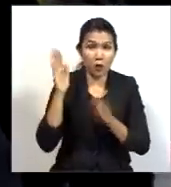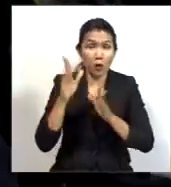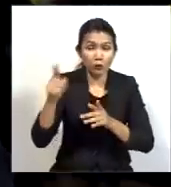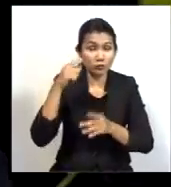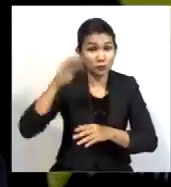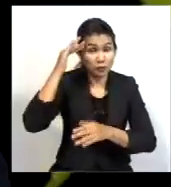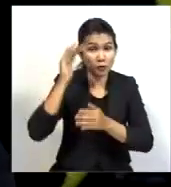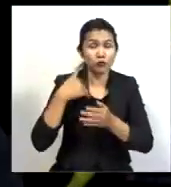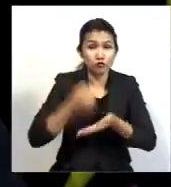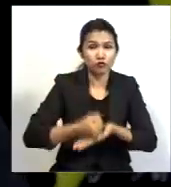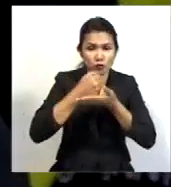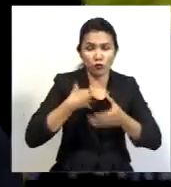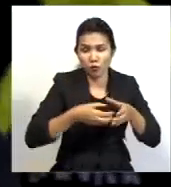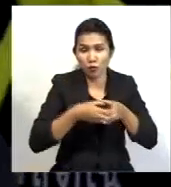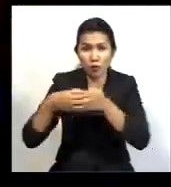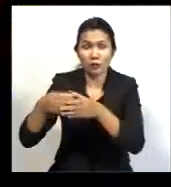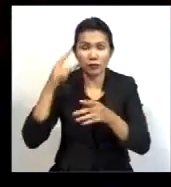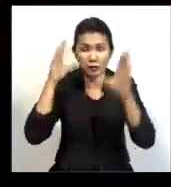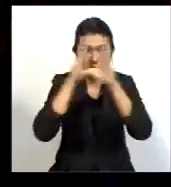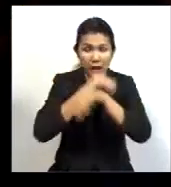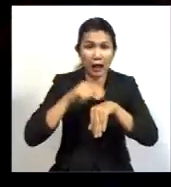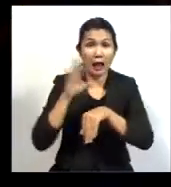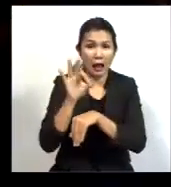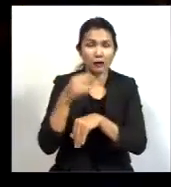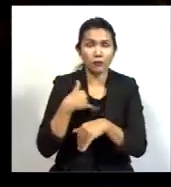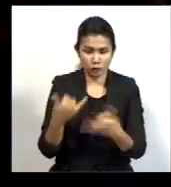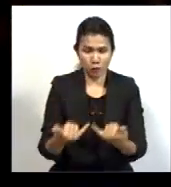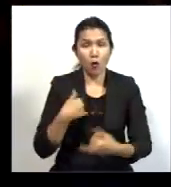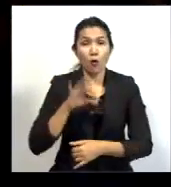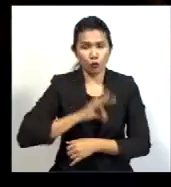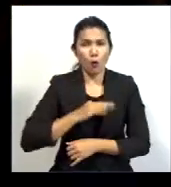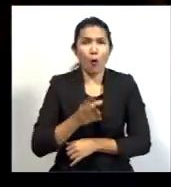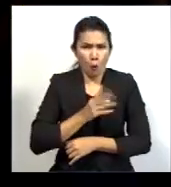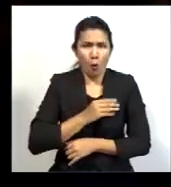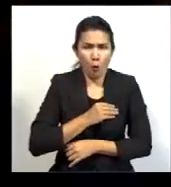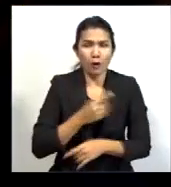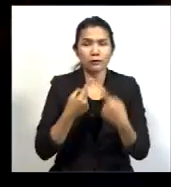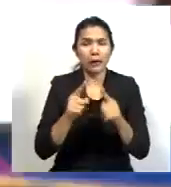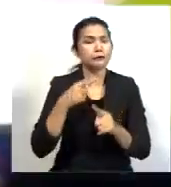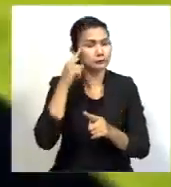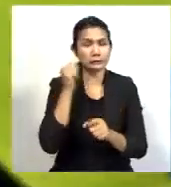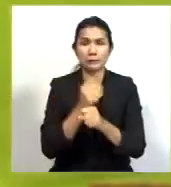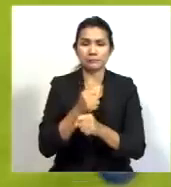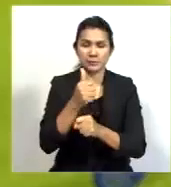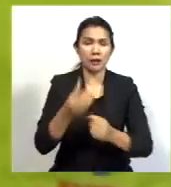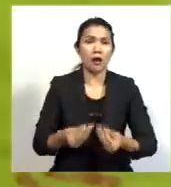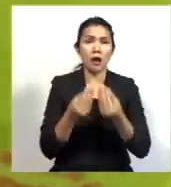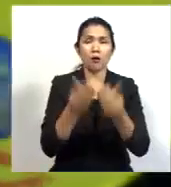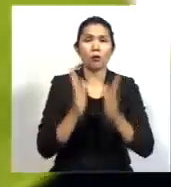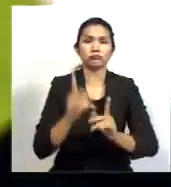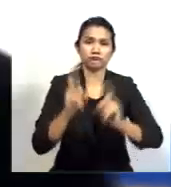าได้ราวๆ3ทุ่มครับจนถึงตอนนี้ก็ยังรู้สึกกลัวแต่ก็อยากมาทำความดีให้กับผู้ที่เสียชีวิตในเหตุการณ์ด้วยครับ